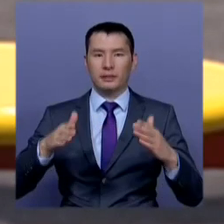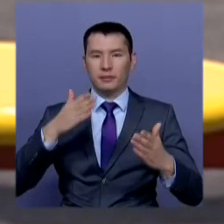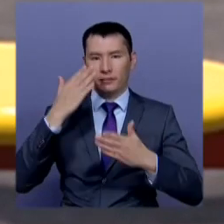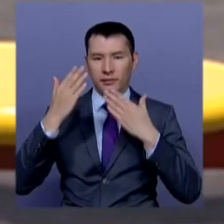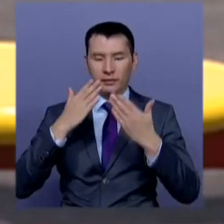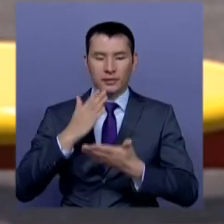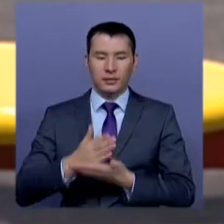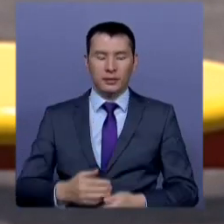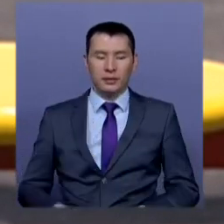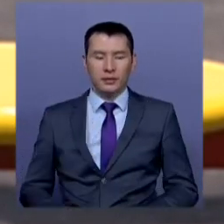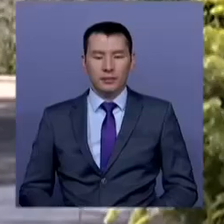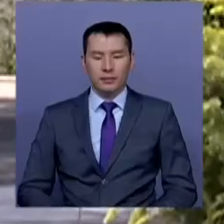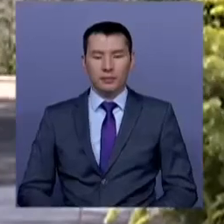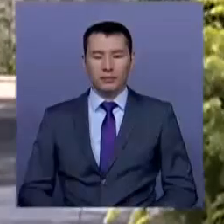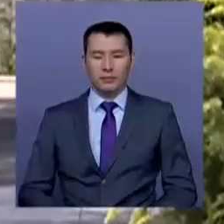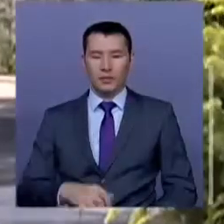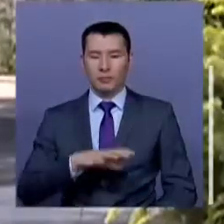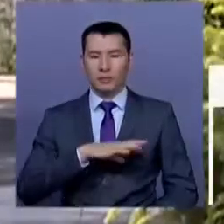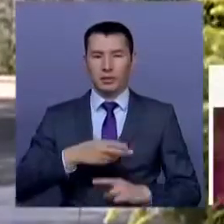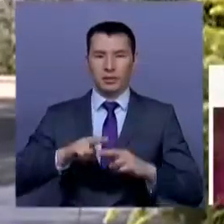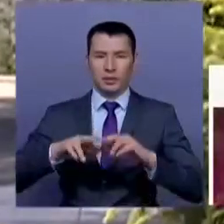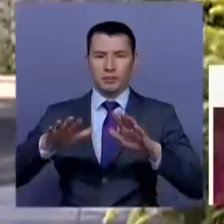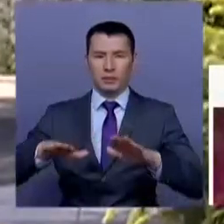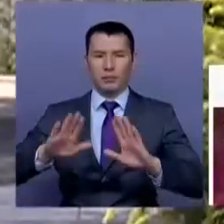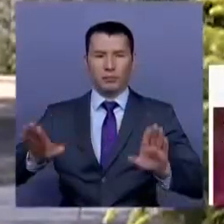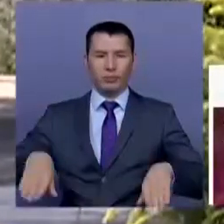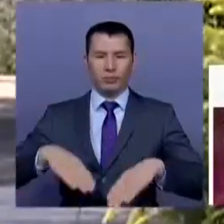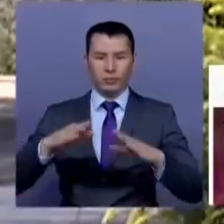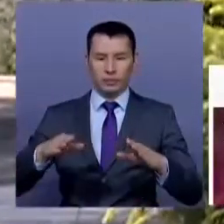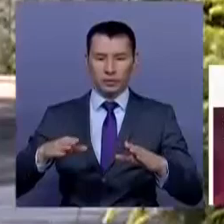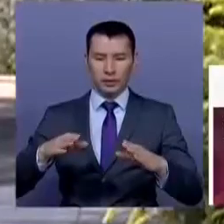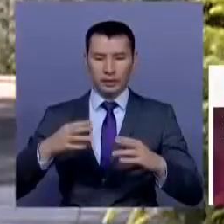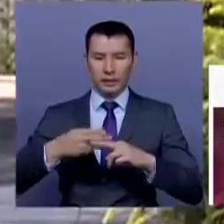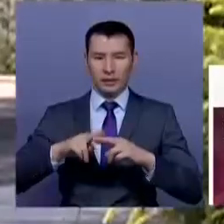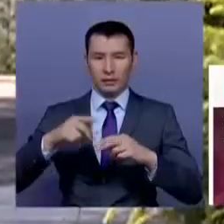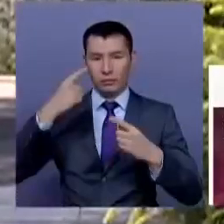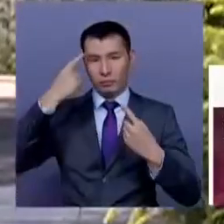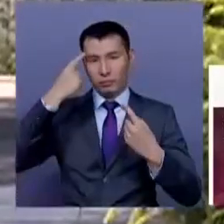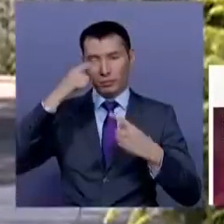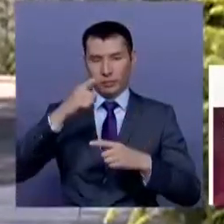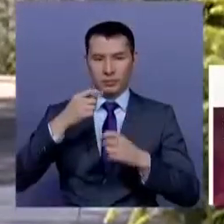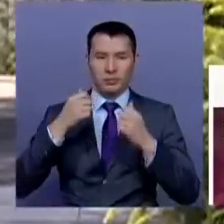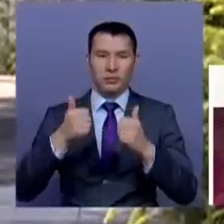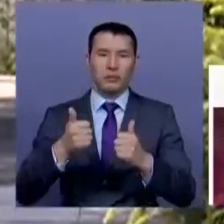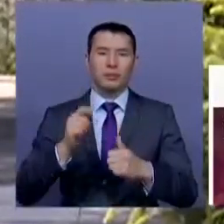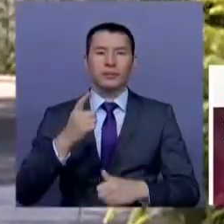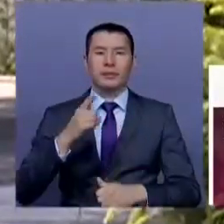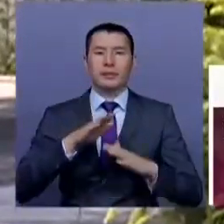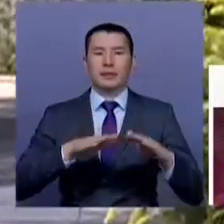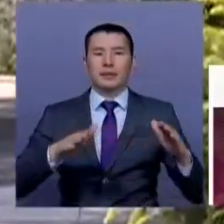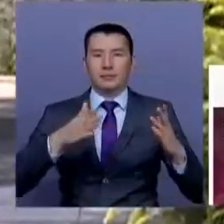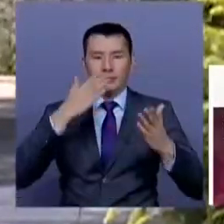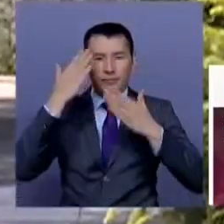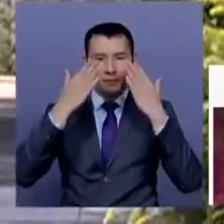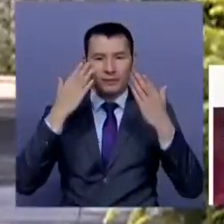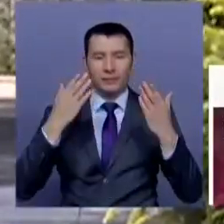играть. Здесь раньше был пустырь, и, честно говоря, очень хорошая затея. То есть, ну, детям надо хоть как-то выбираться на